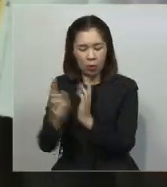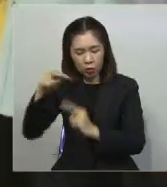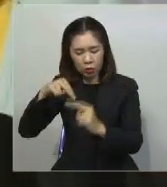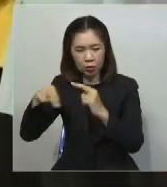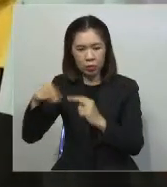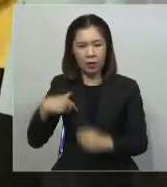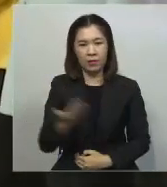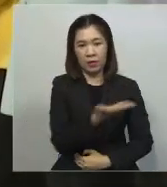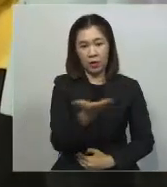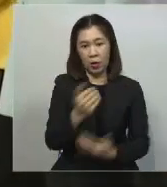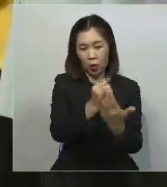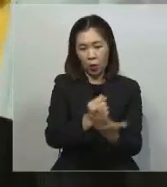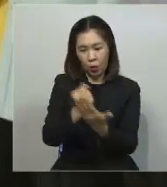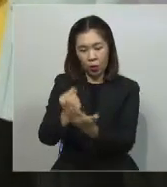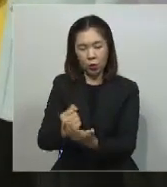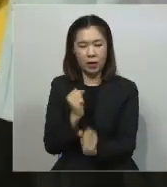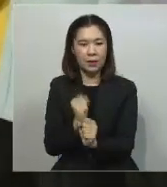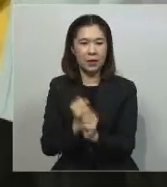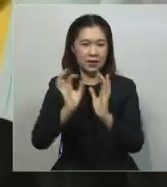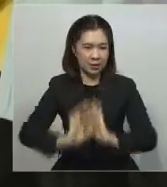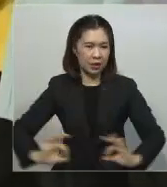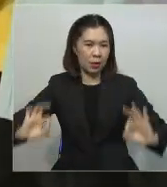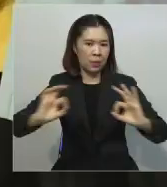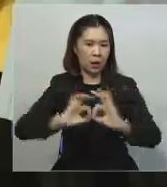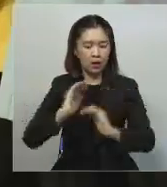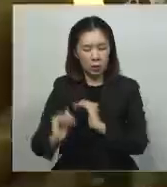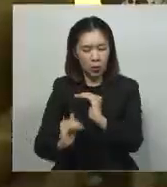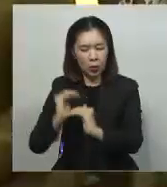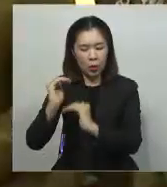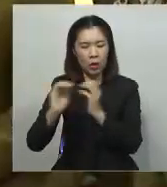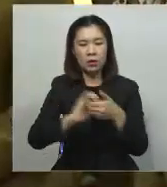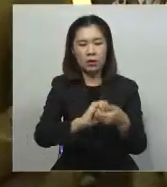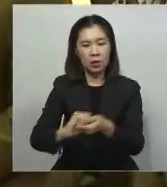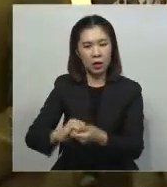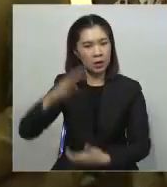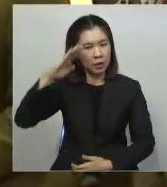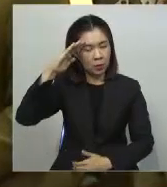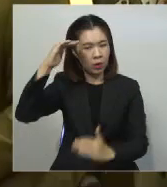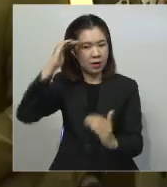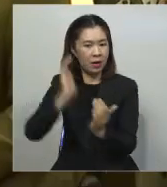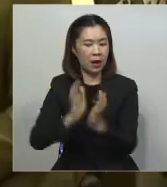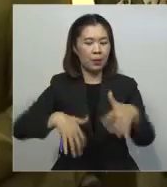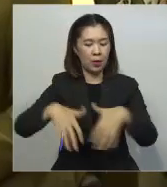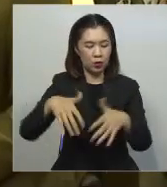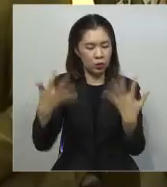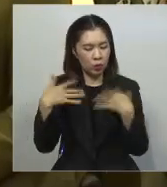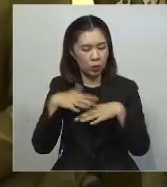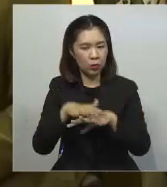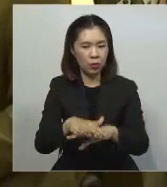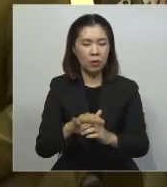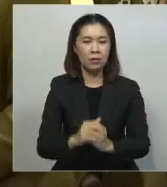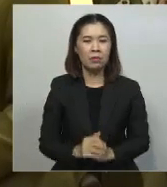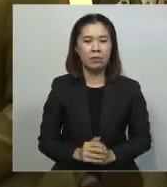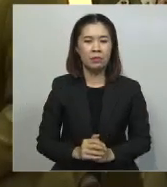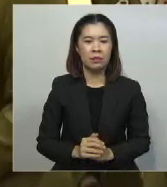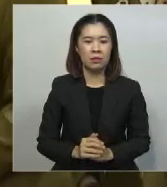ขอให้ทุกคนช่วยกันทำงานสำคัญทุกอย่างต้องเดินหน้าด้วยความปรองดองตำรวจทหารและประชาชนต้องอยู่ร่วมกันโดยเฉพา